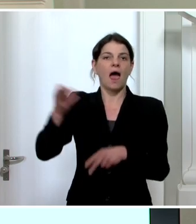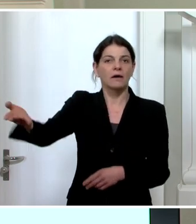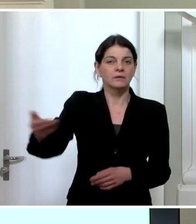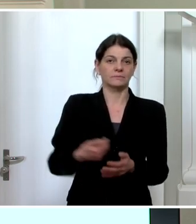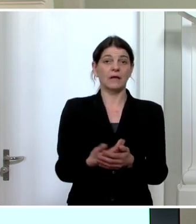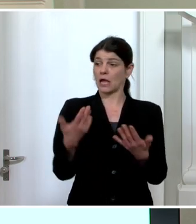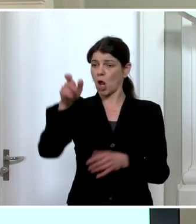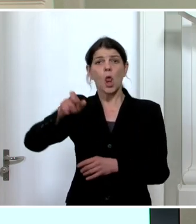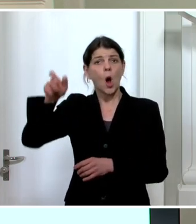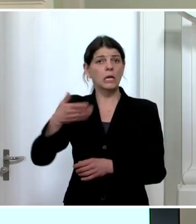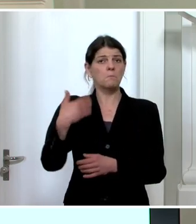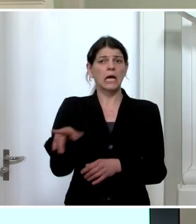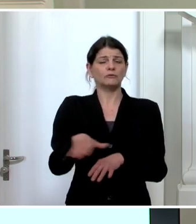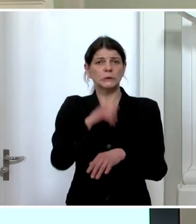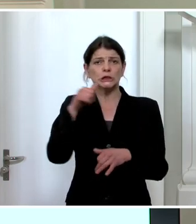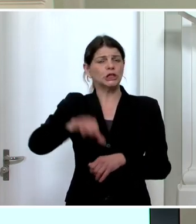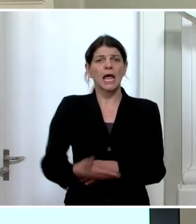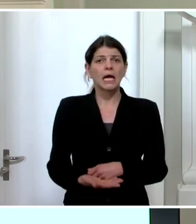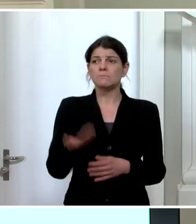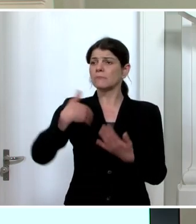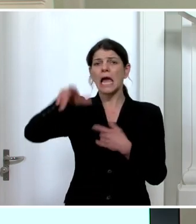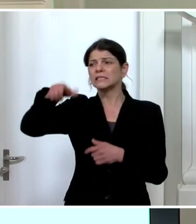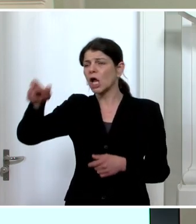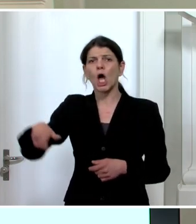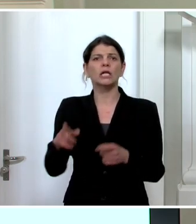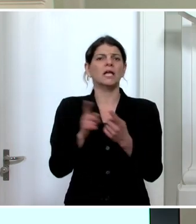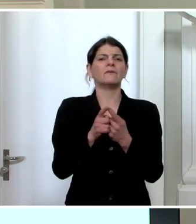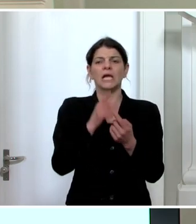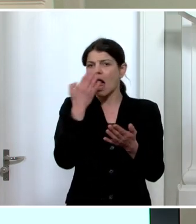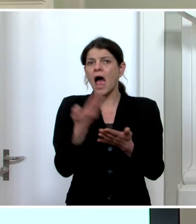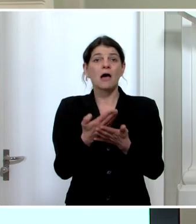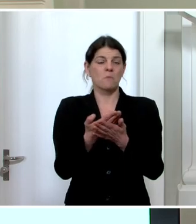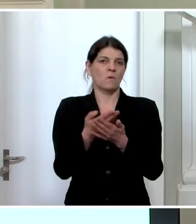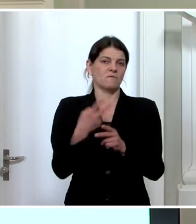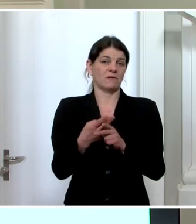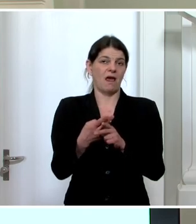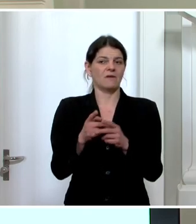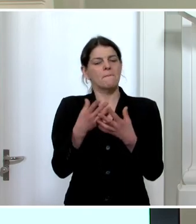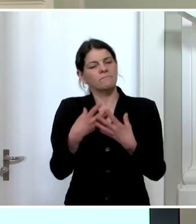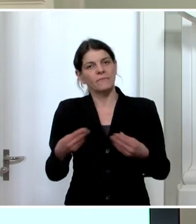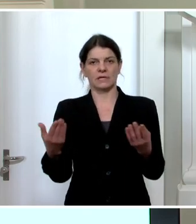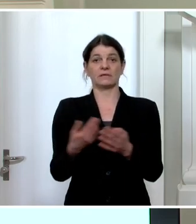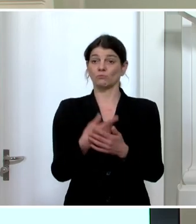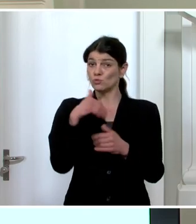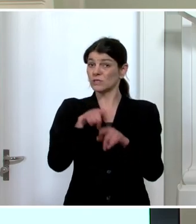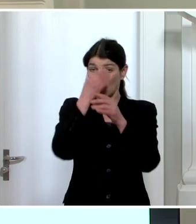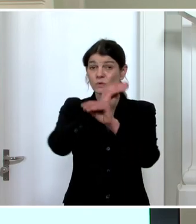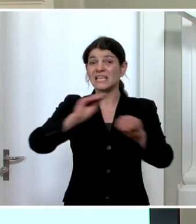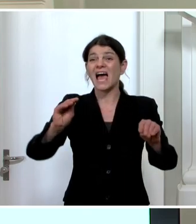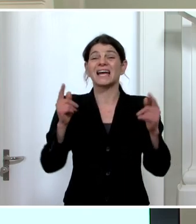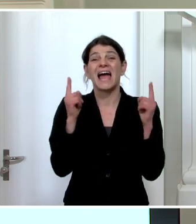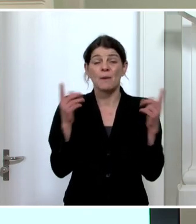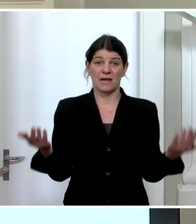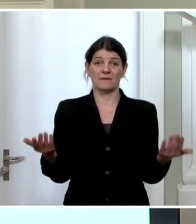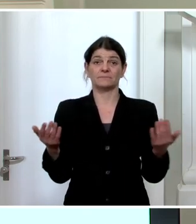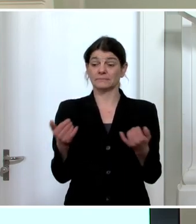den Leuten geht es meist nicht schlecht. Die allermeisten Fälle verlaufen sehr milde. Das muss man auch sagen. Aber eben, jeder